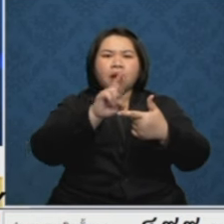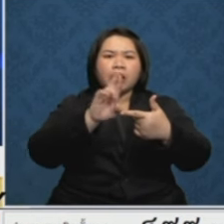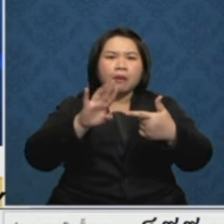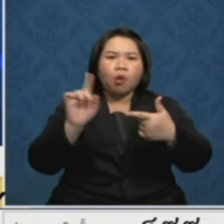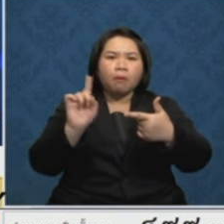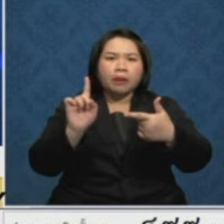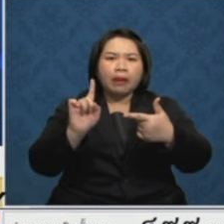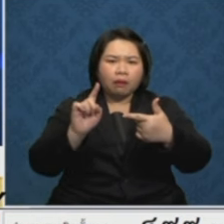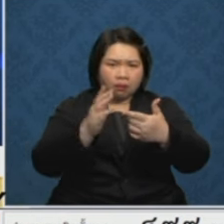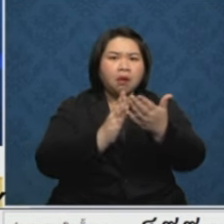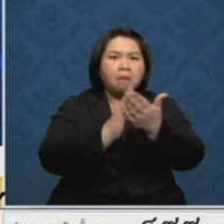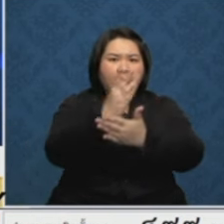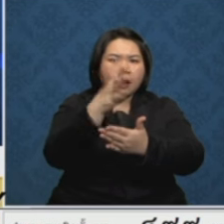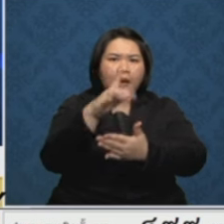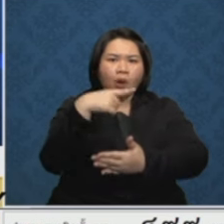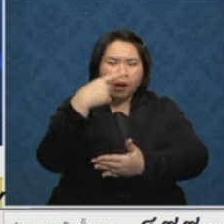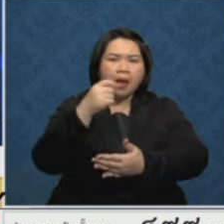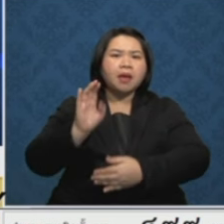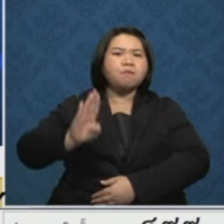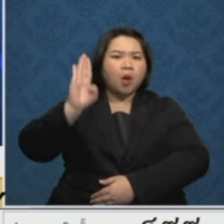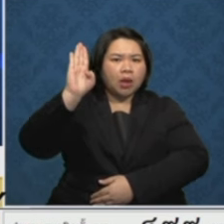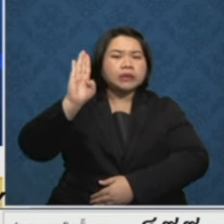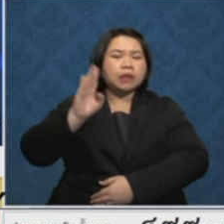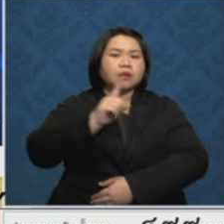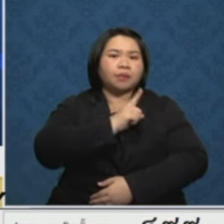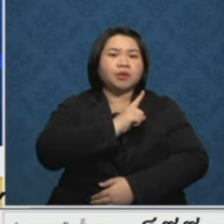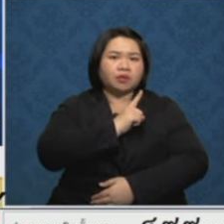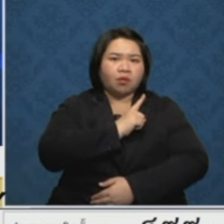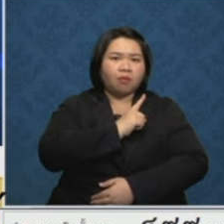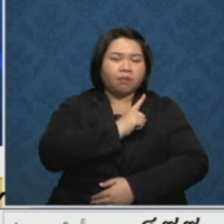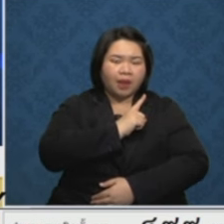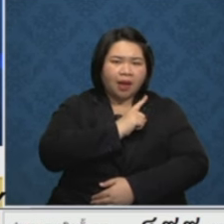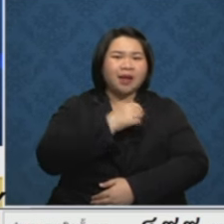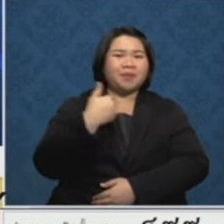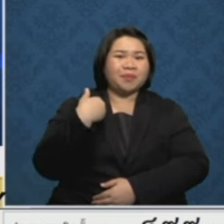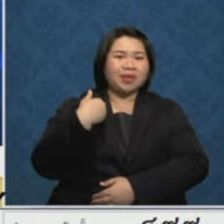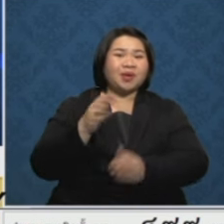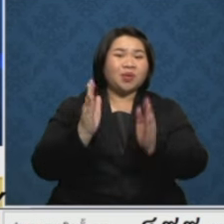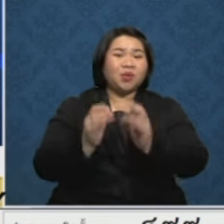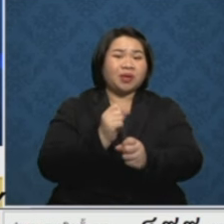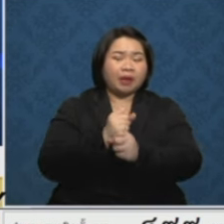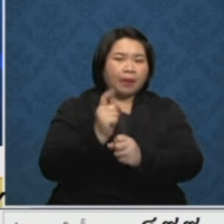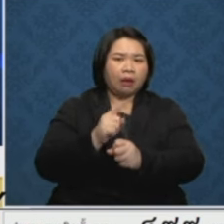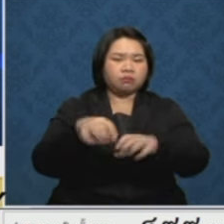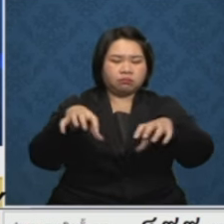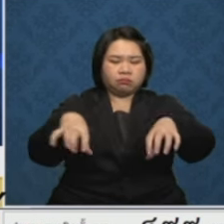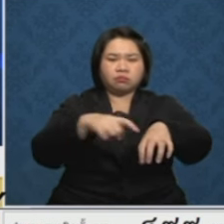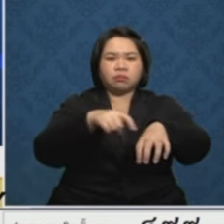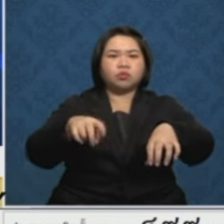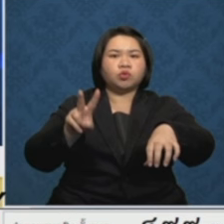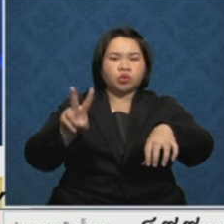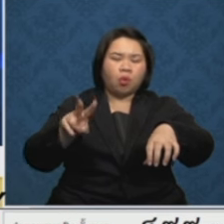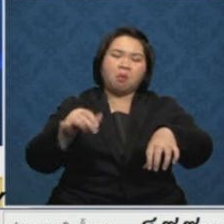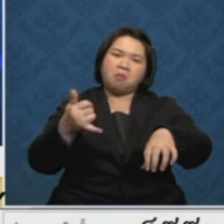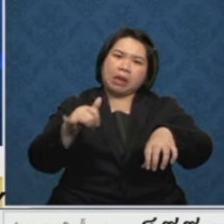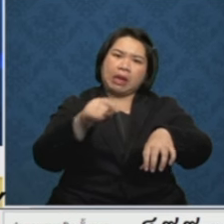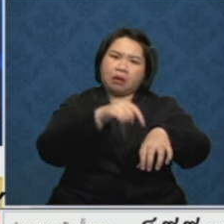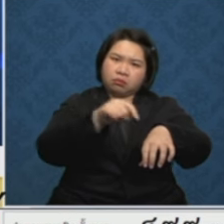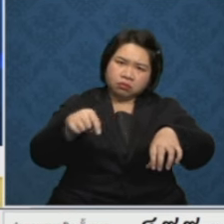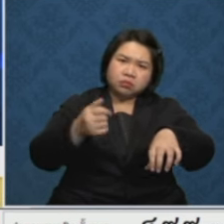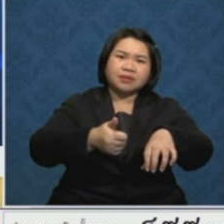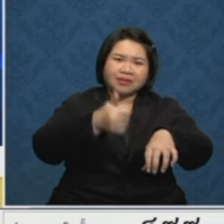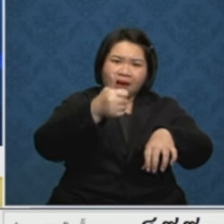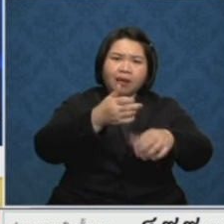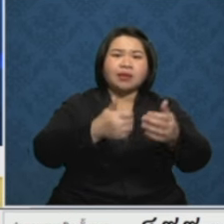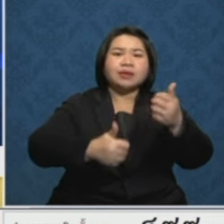ประมูลนะคะได้ผู้ชนะการประมูลของระบบลงทะเบียนมา2เจ้านะคะซึ่งอาจจะเป็นแค่ส่วนหนึ่งนะคะแต่ว่าเพิ่ง